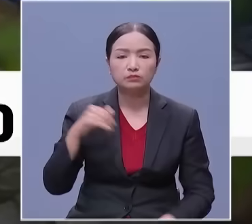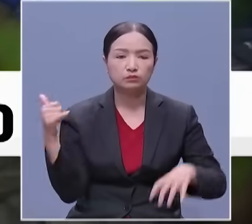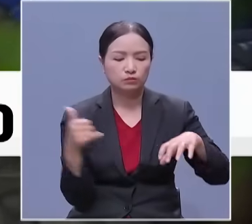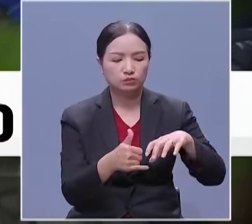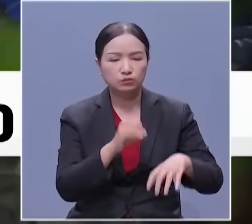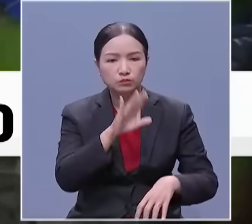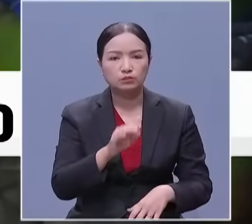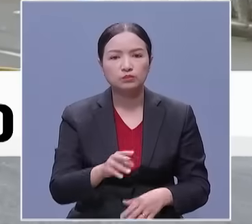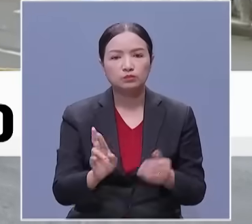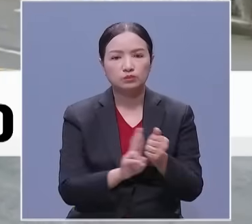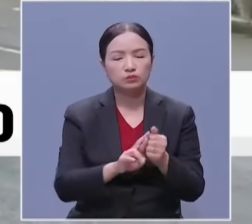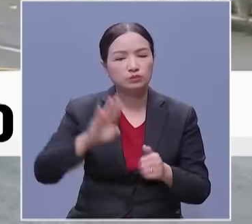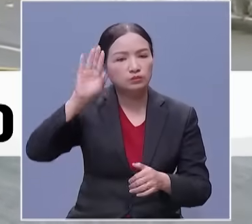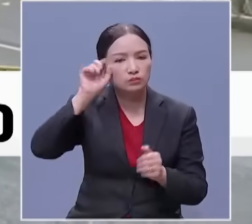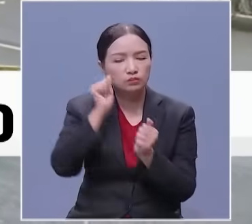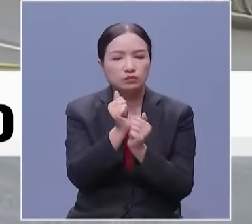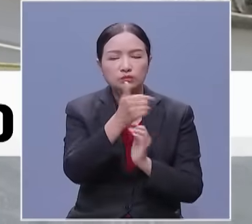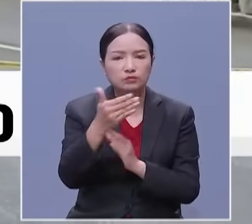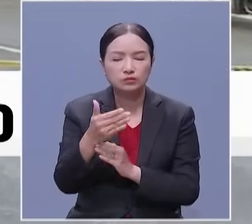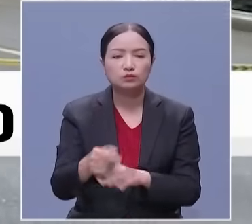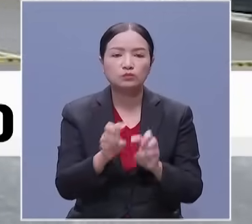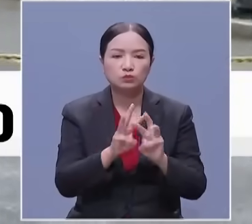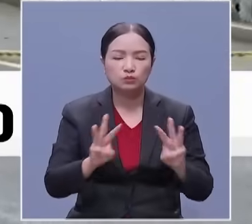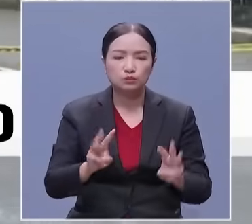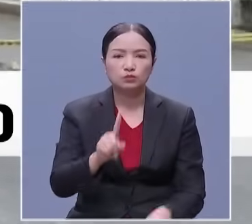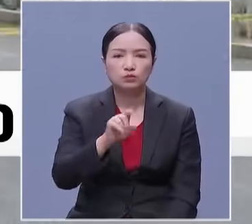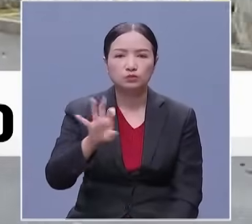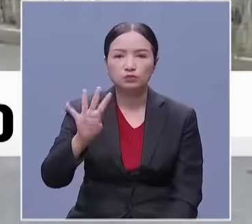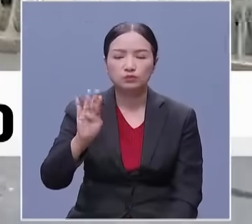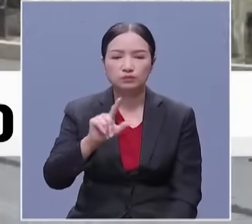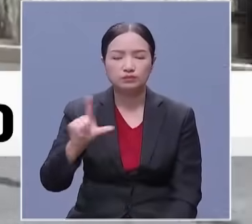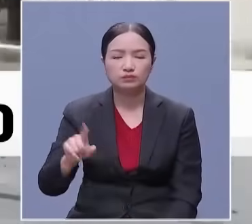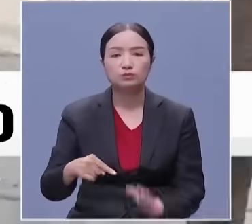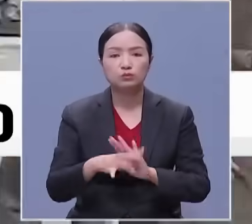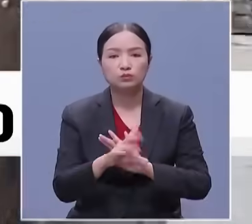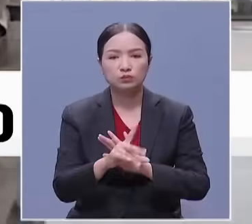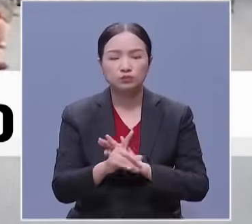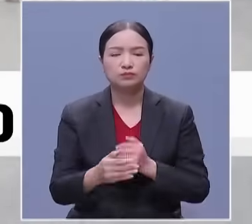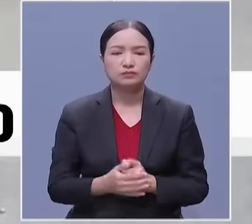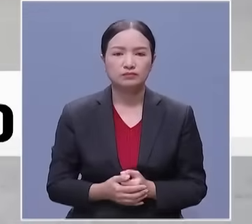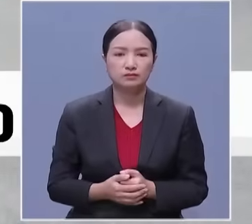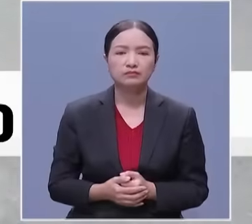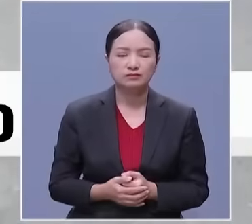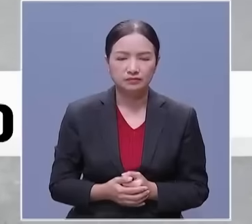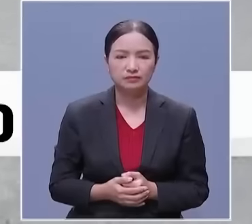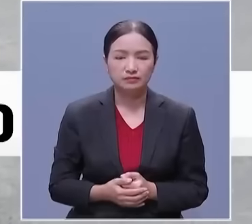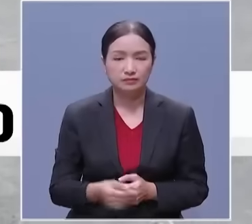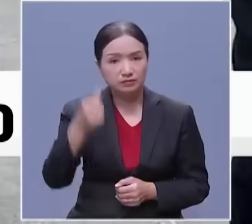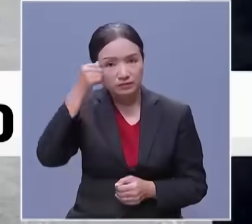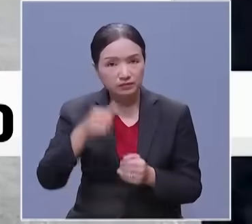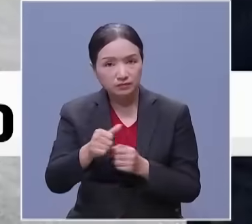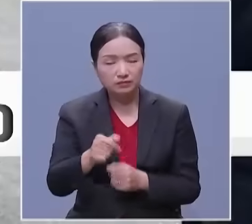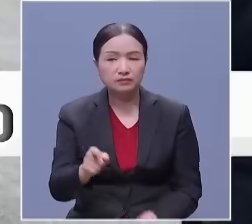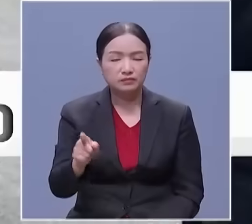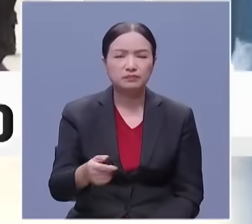เนินคดีกับบิ๊กโจ๊กอันนี้เป็นคดีเว็บพนันนะ140ล้านที่จังหวัดชลบุรีคดีเป้รักผู้การเท่าไหร่ที่เขียนมาแท่งจำกันได้เรื่อง